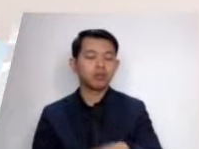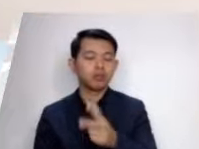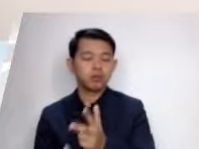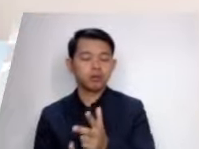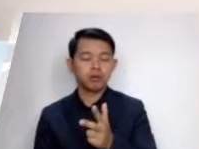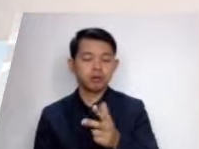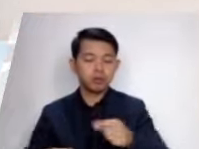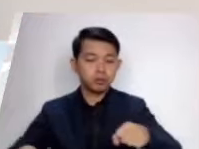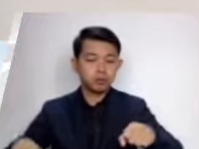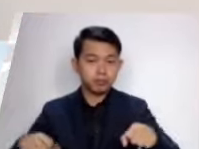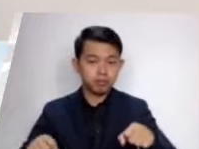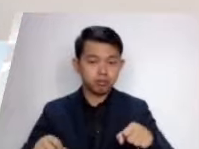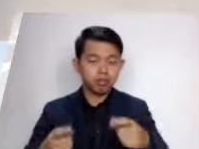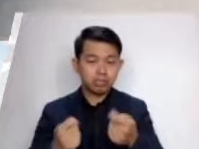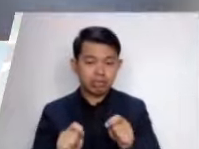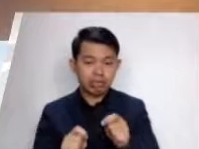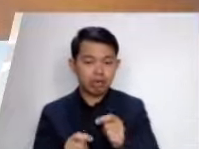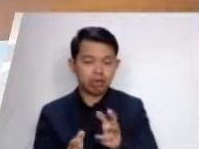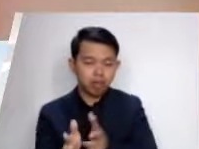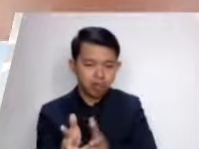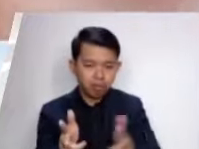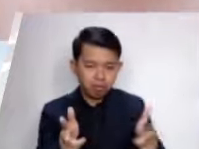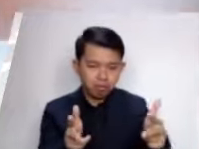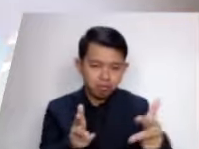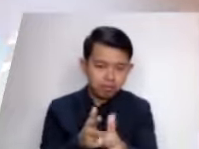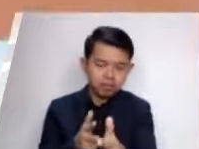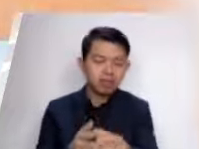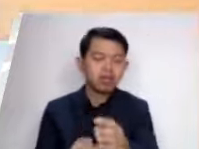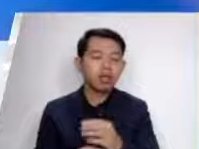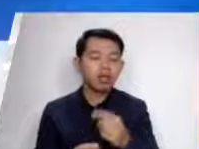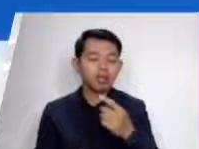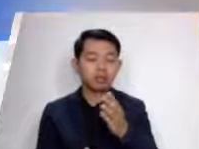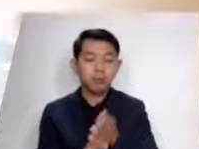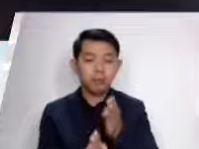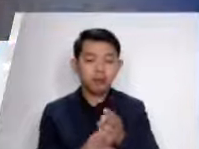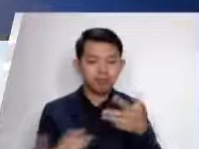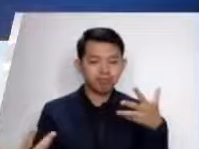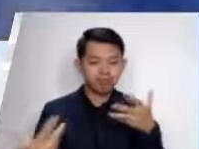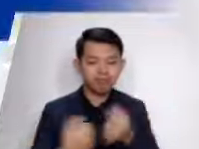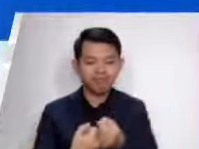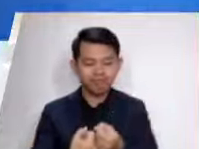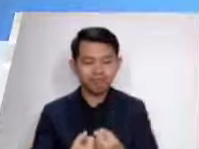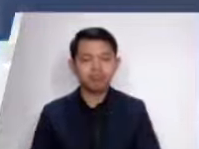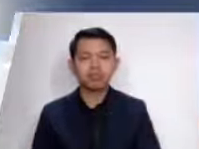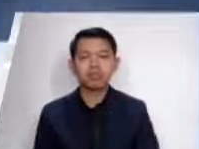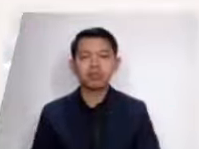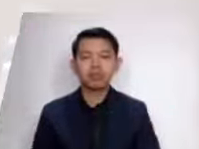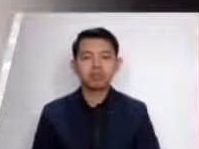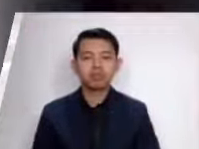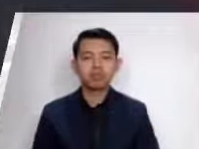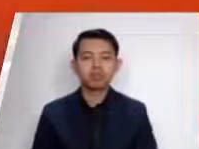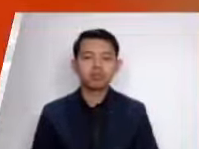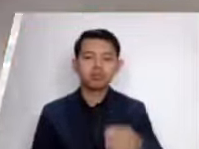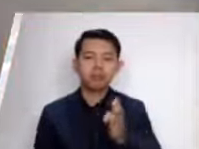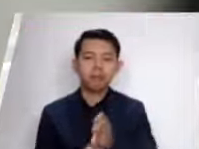ito sa nakasalubong na bus. Nasa kustodiya na ng Dapitan City Police ang driver ng